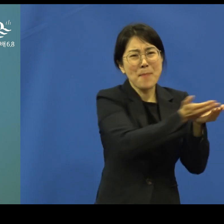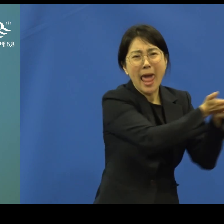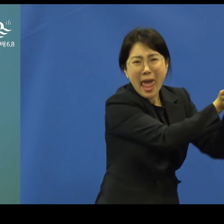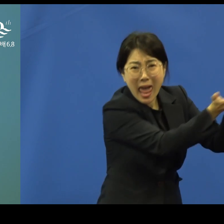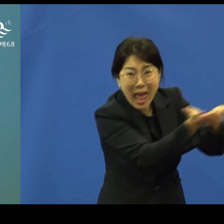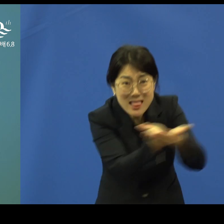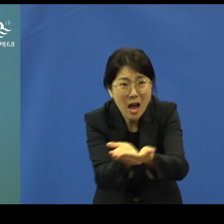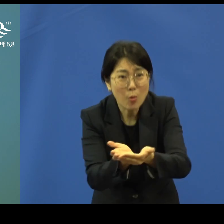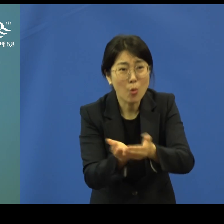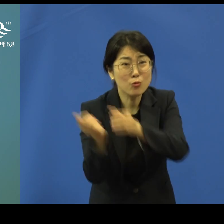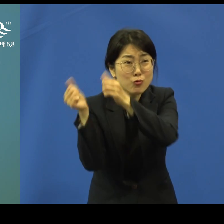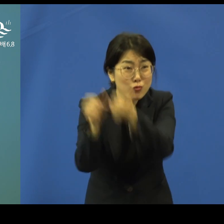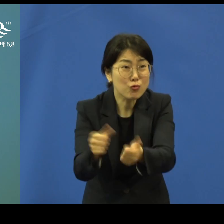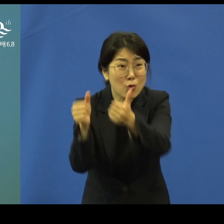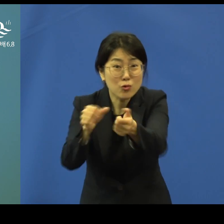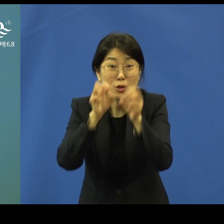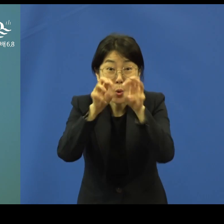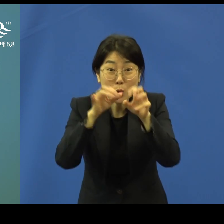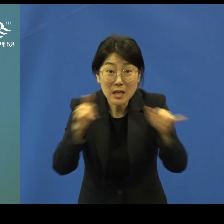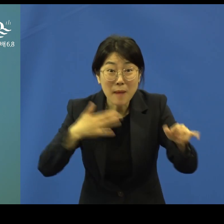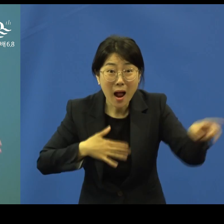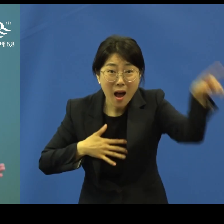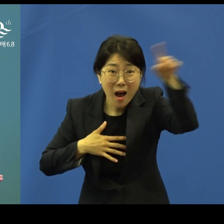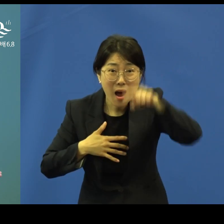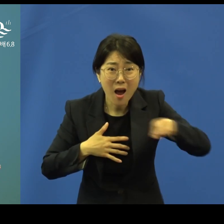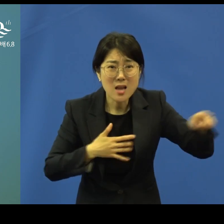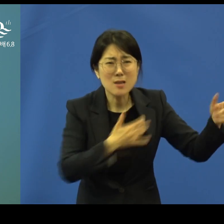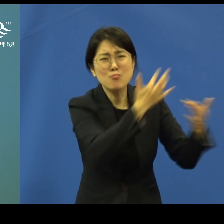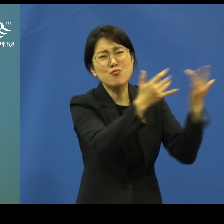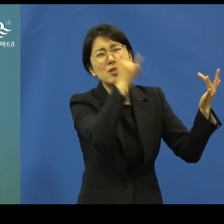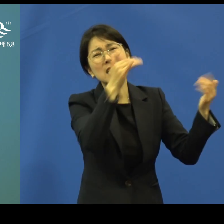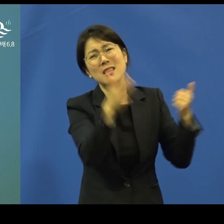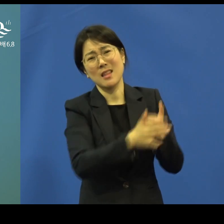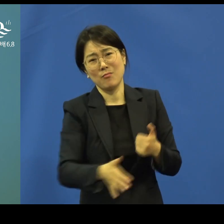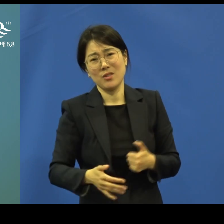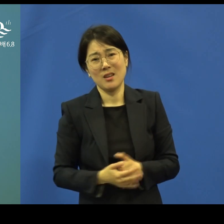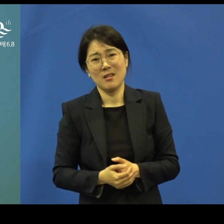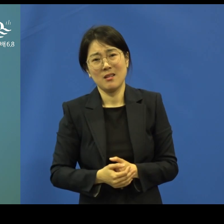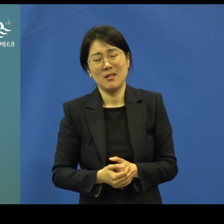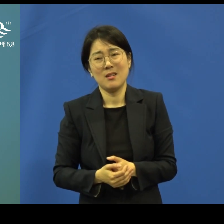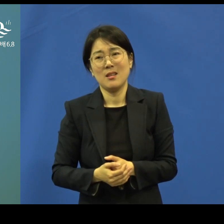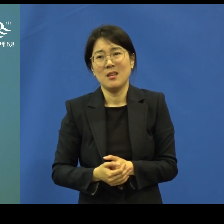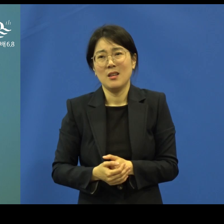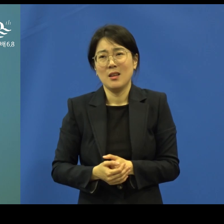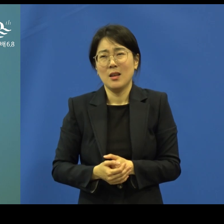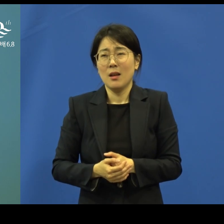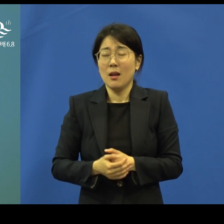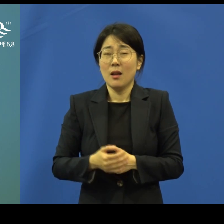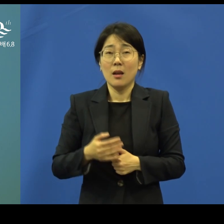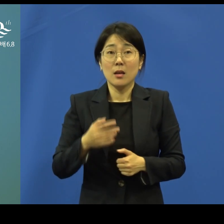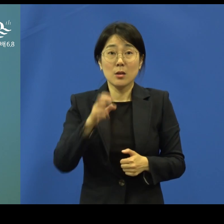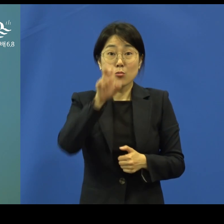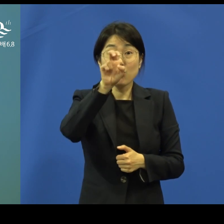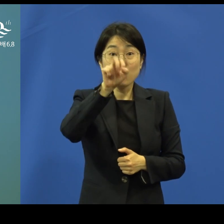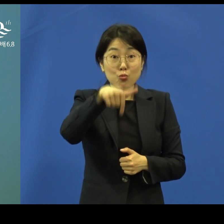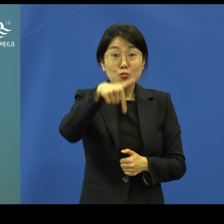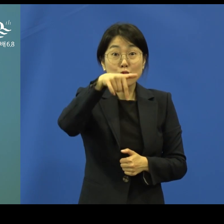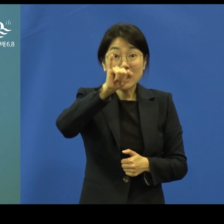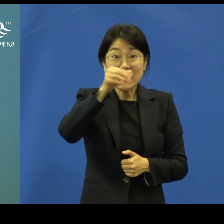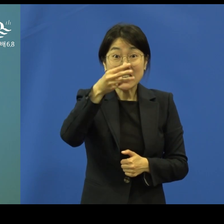여러분, 미지근함이라고 하는 것은요, 일종의 무기력 정세와 똑같은, 무기력, 아무 의욕이 없음.